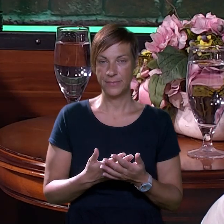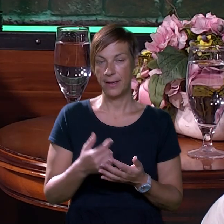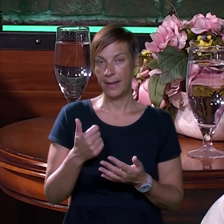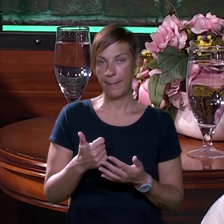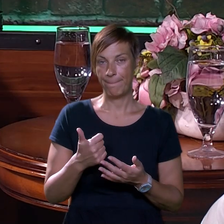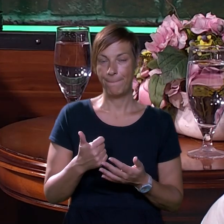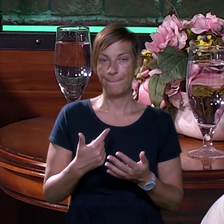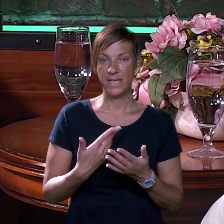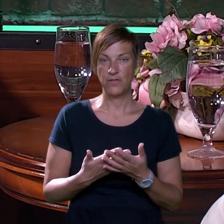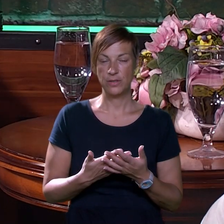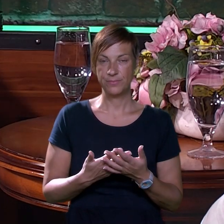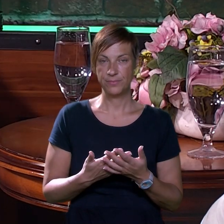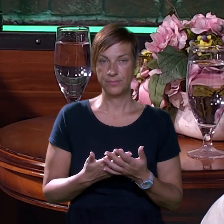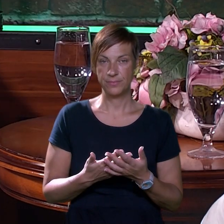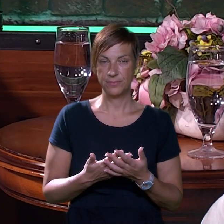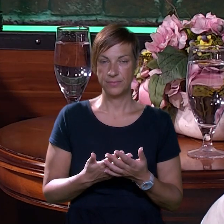prvo sam